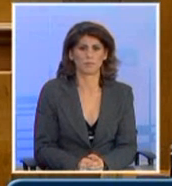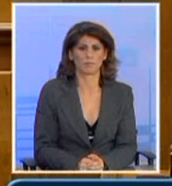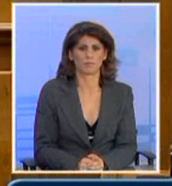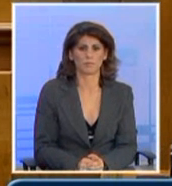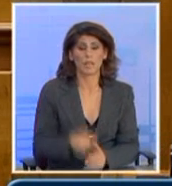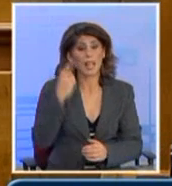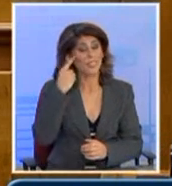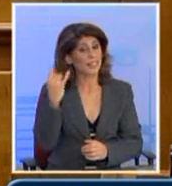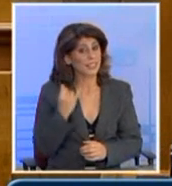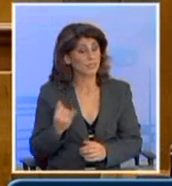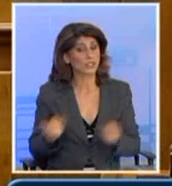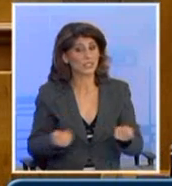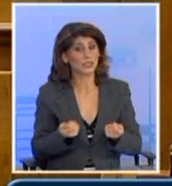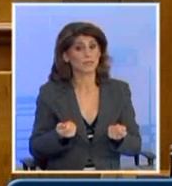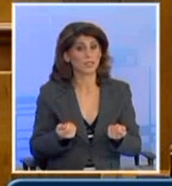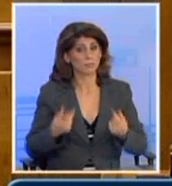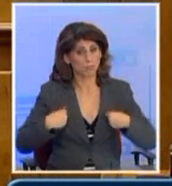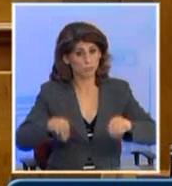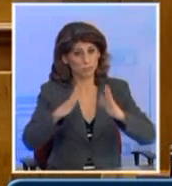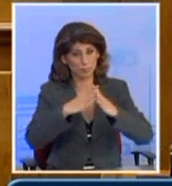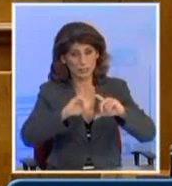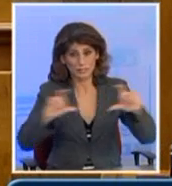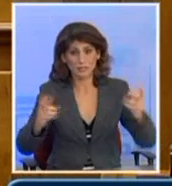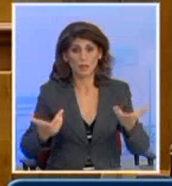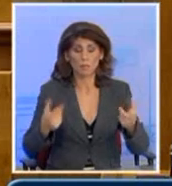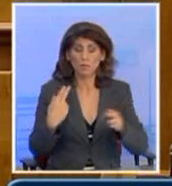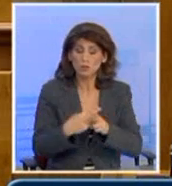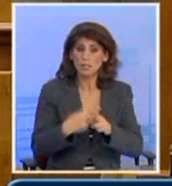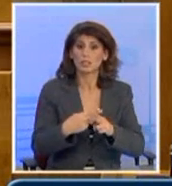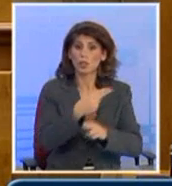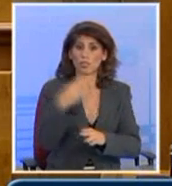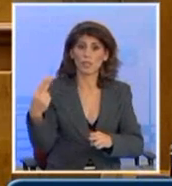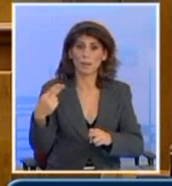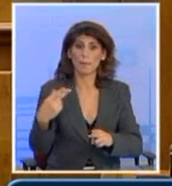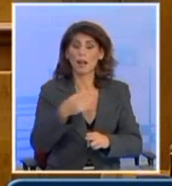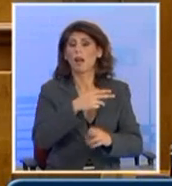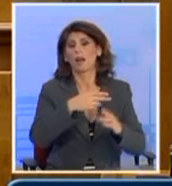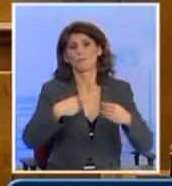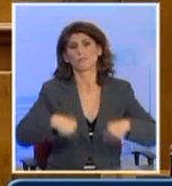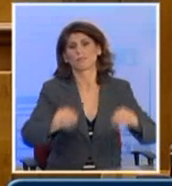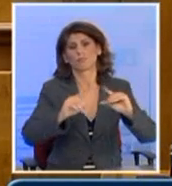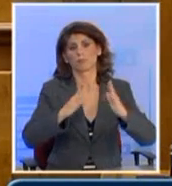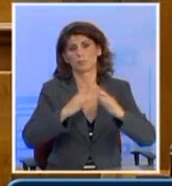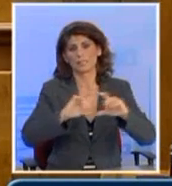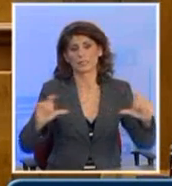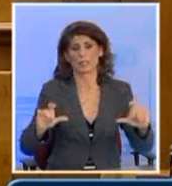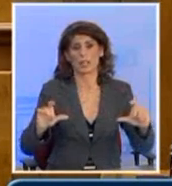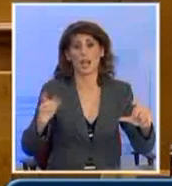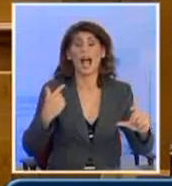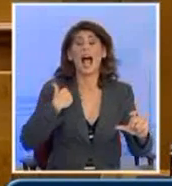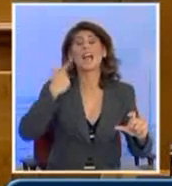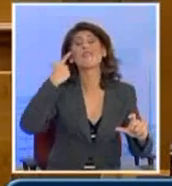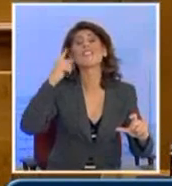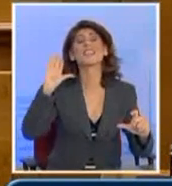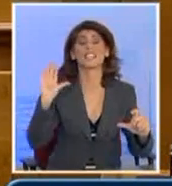Δεν καταλαβαίνουμε τι συμβαίνει με τους πληστηριασμούς και πόσο κρίσιμο είναι το ζήτημα των πληστηριασμών. Εάν δεν ήξερα